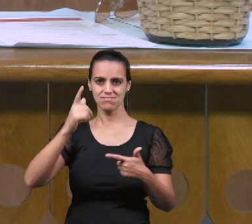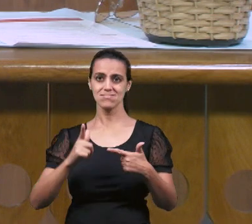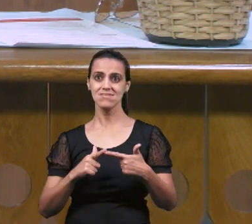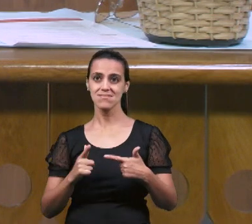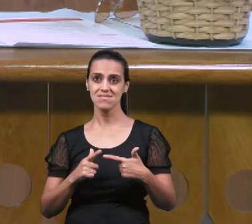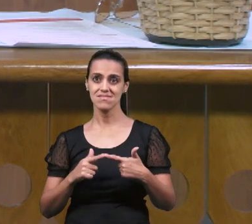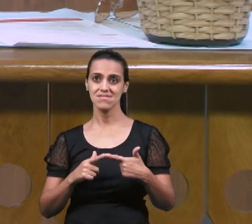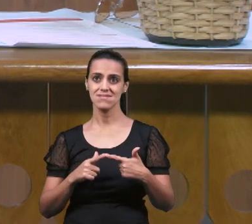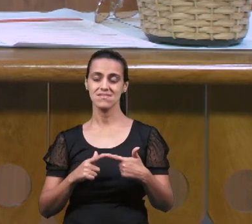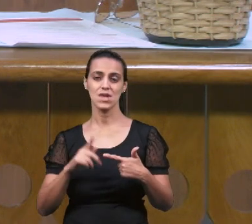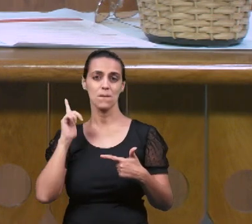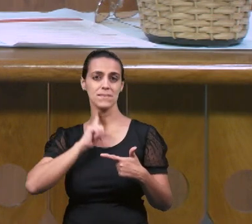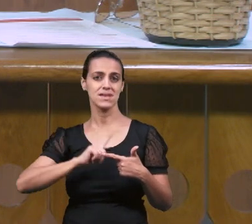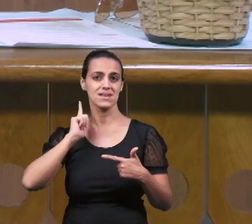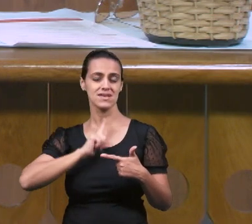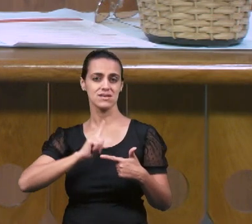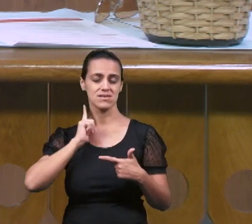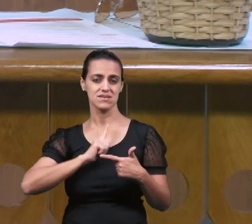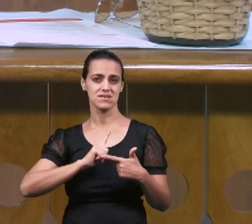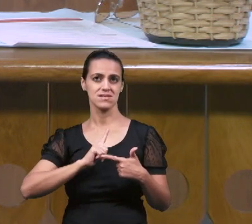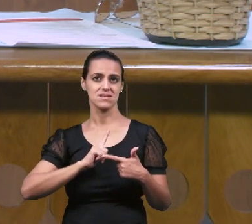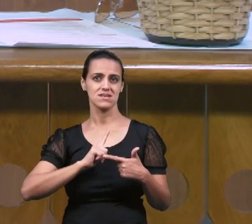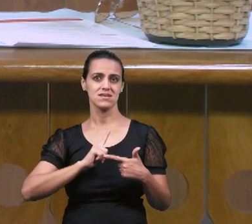Cerezedo, Valdemir,